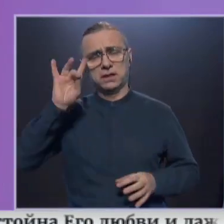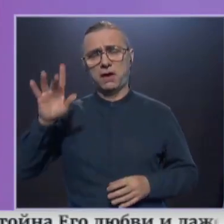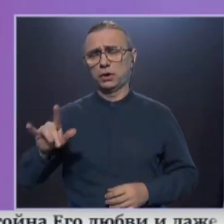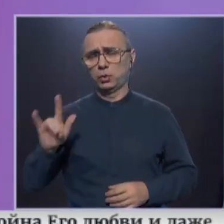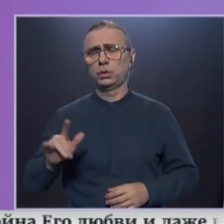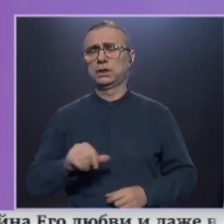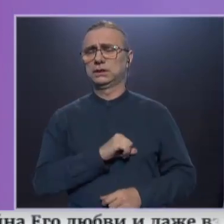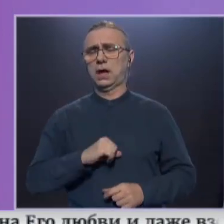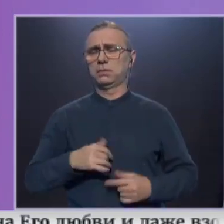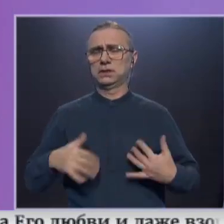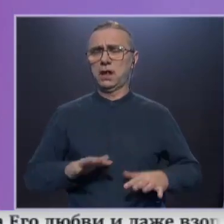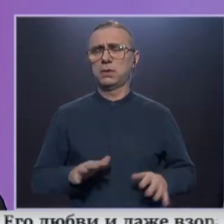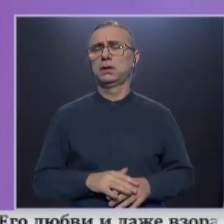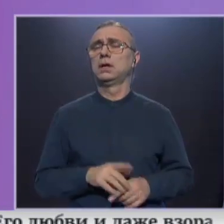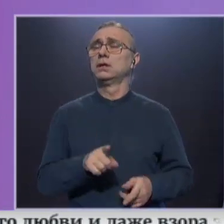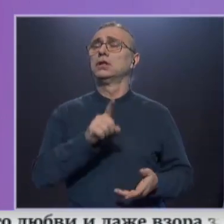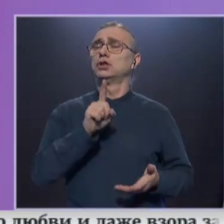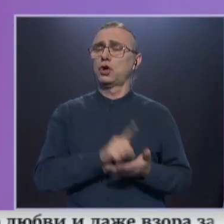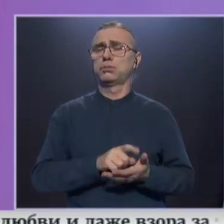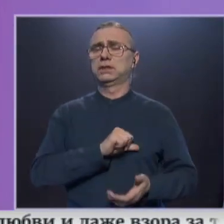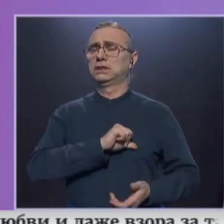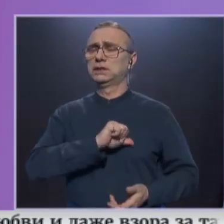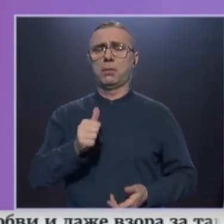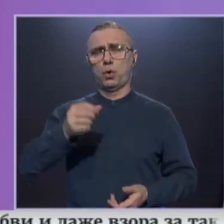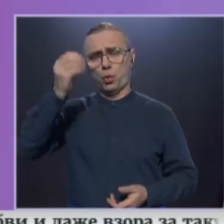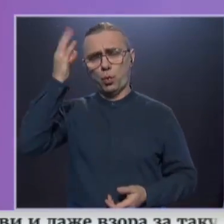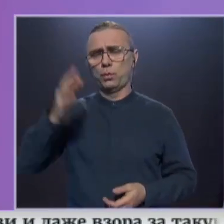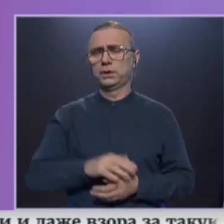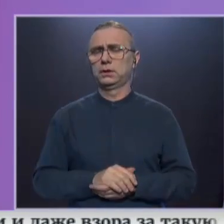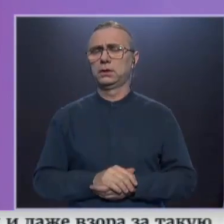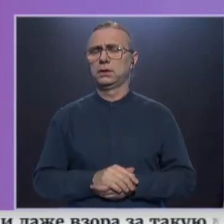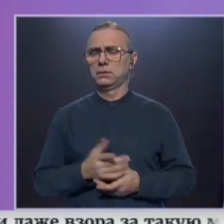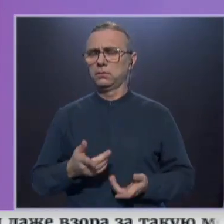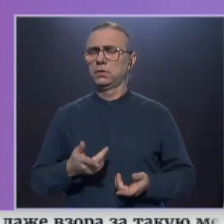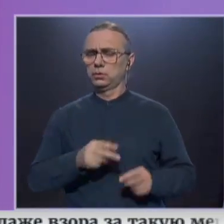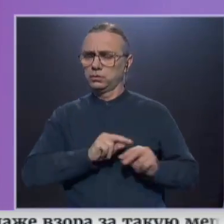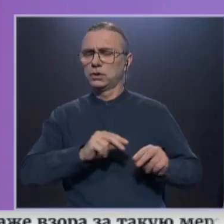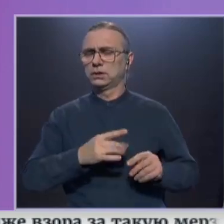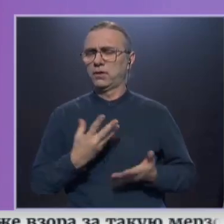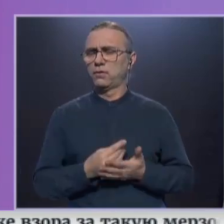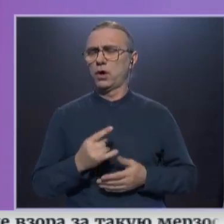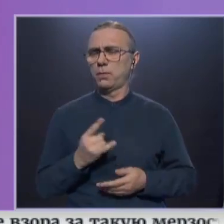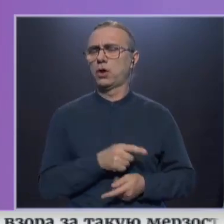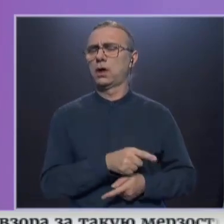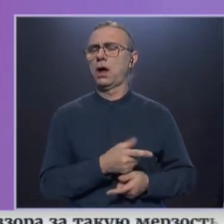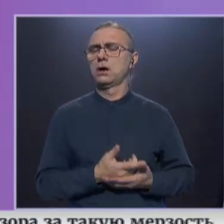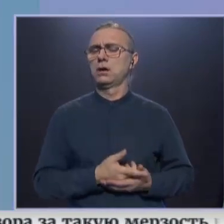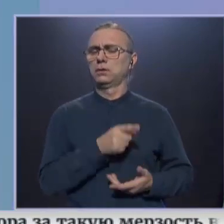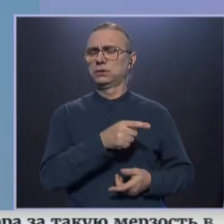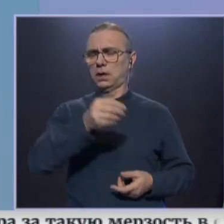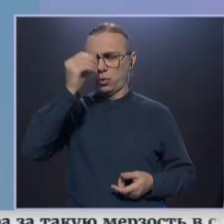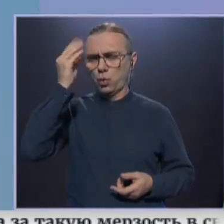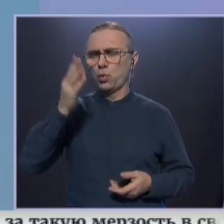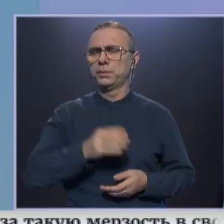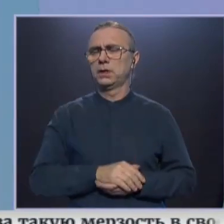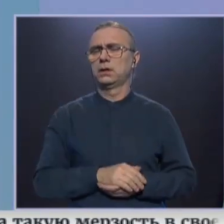слабый в классе, но тогда должен быть самый умный. Берете ребенка, натаскиваете, что он самый умный, и хоть другие ходят такие громилы, а все равно